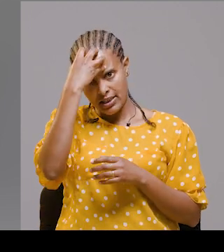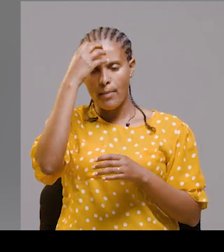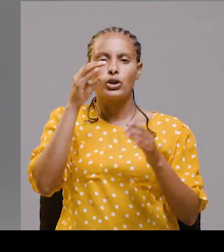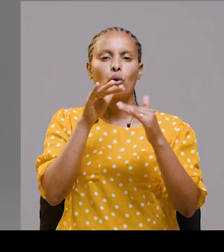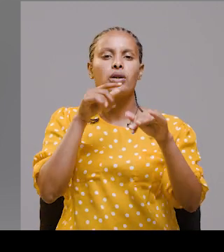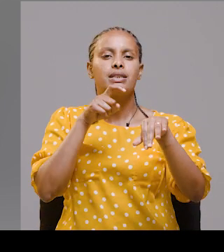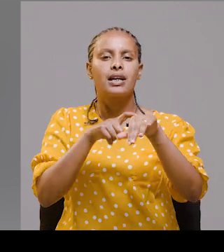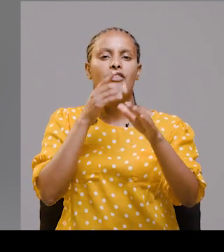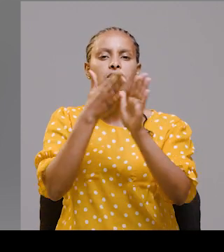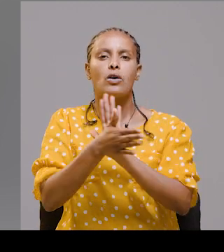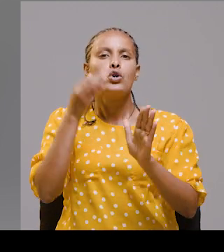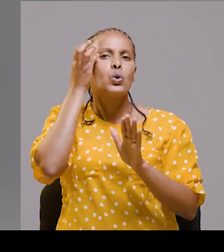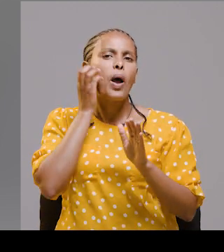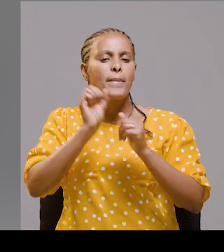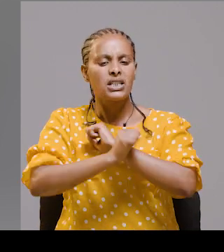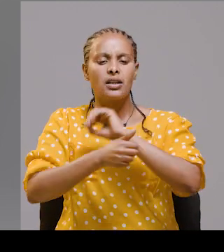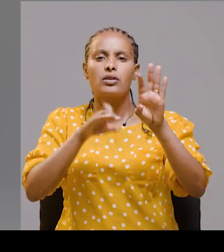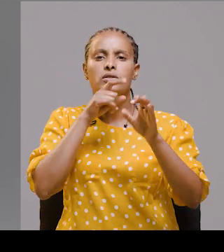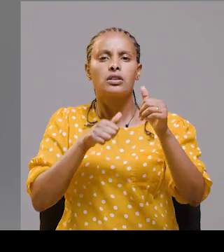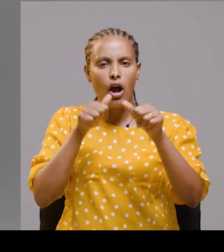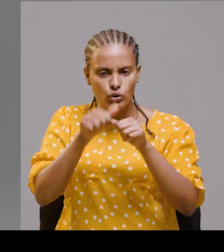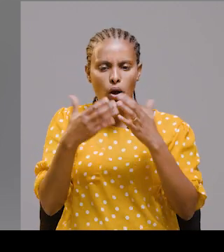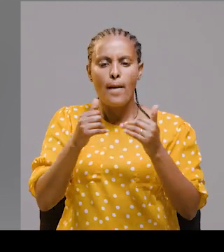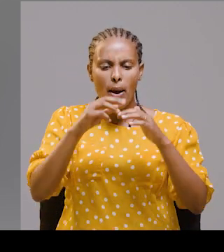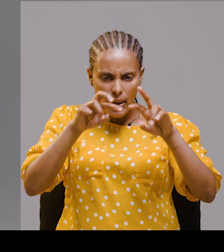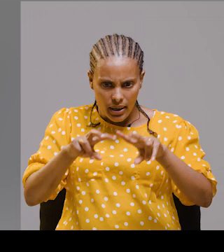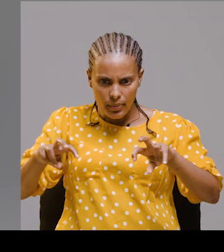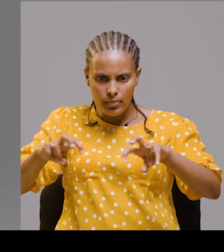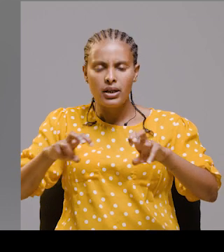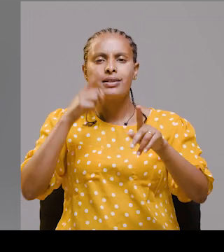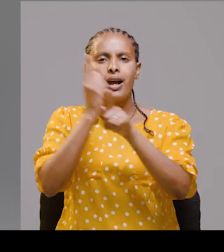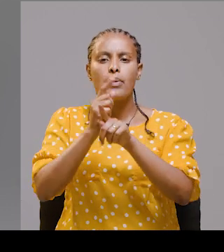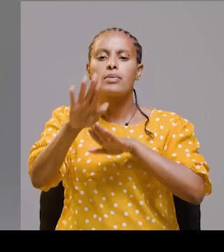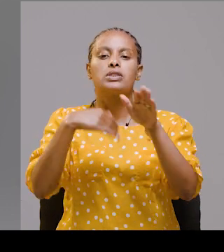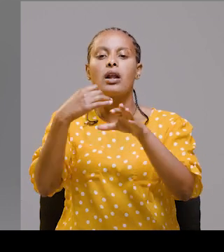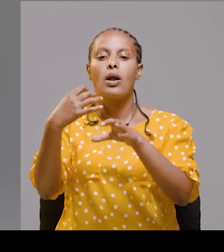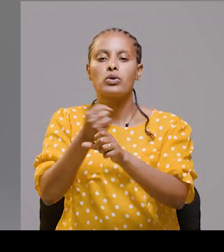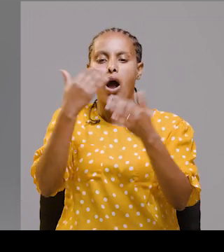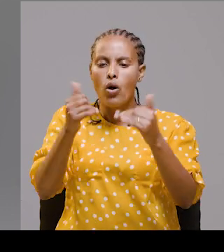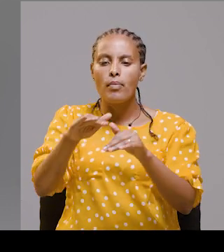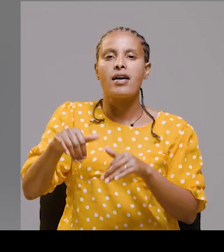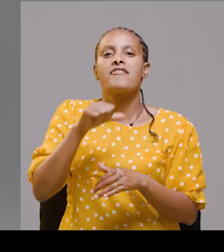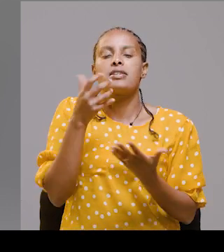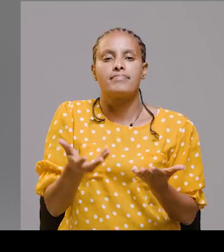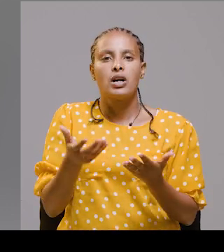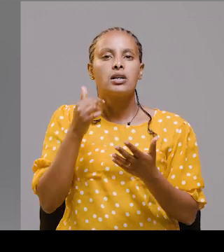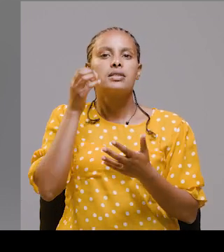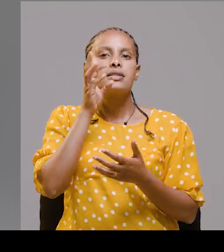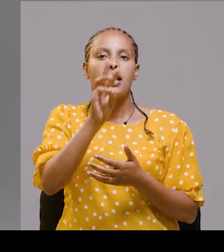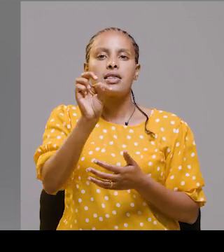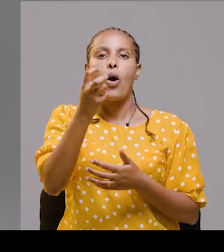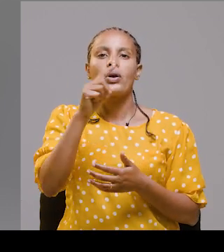በጦርነቱ ጊዜ የተፈጸሙ ጾታን መሰረት ያደረጉ ጥቃቶችን በመመርመር ተገቢ እርምጃን ለመውሰድ አሁንም አልረፈደም።